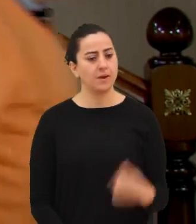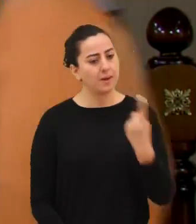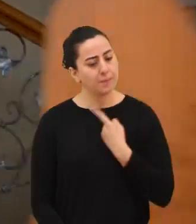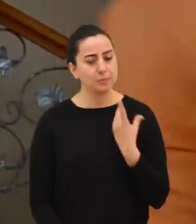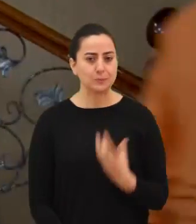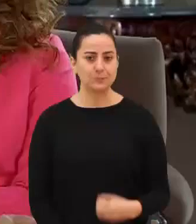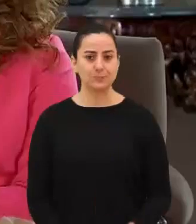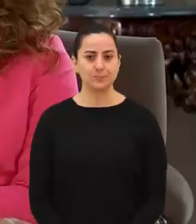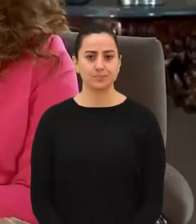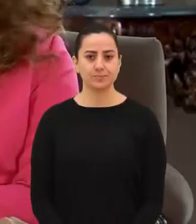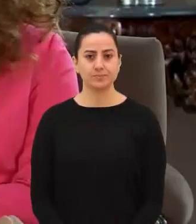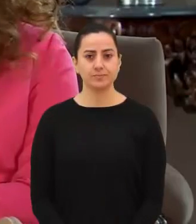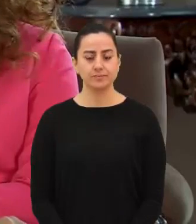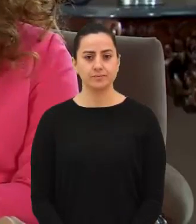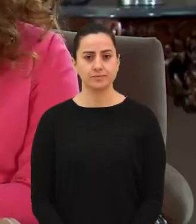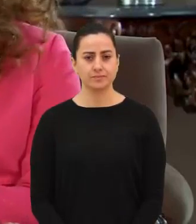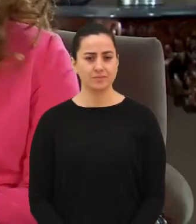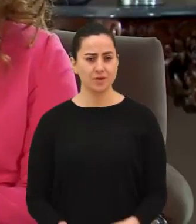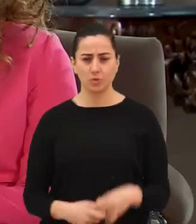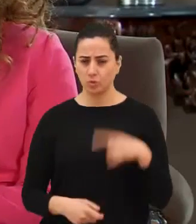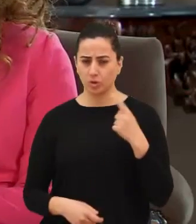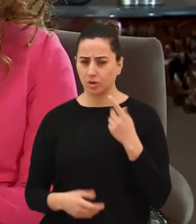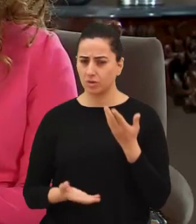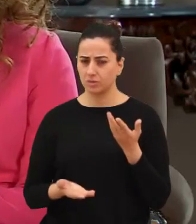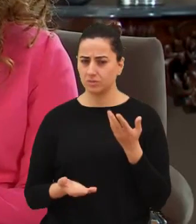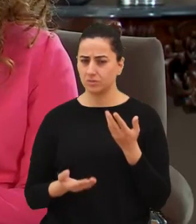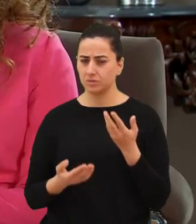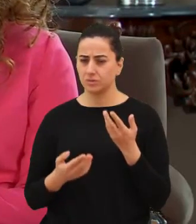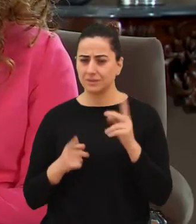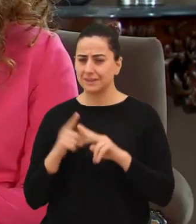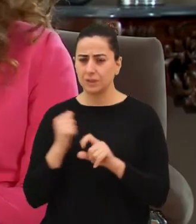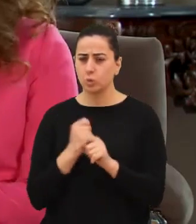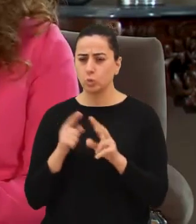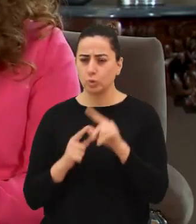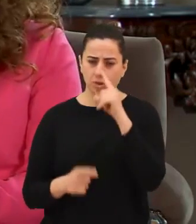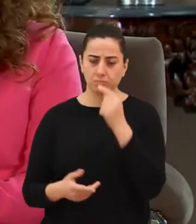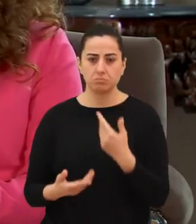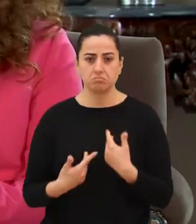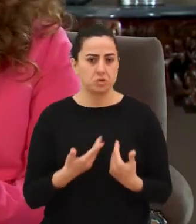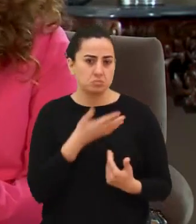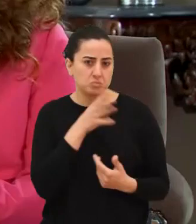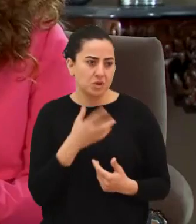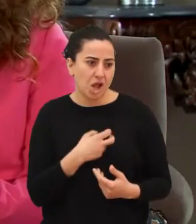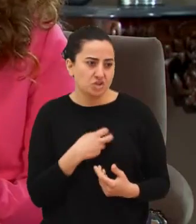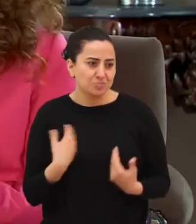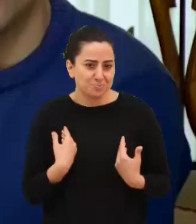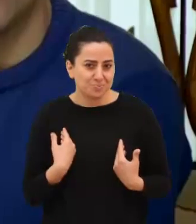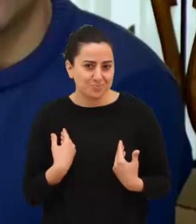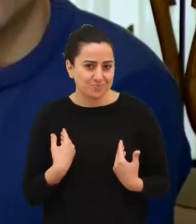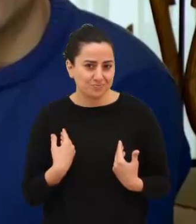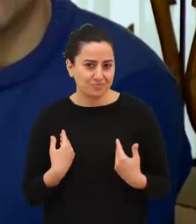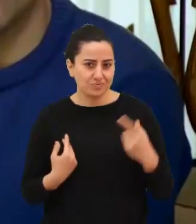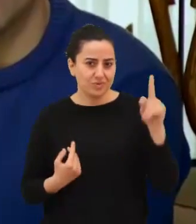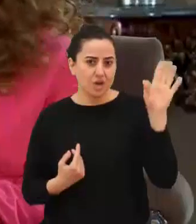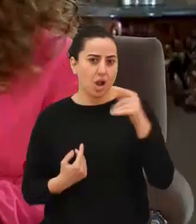Emredersiniz efendim. Rüyam, hakikaten kimmiş bu Nilgün ya? Nereden bileyim aşkım ben yani.